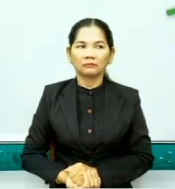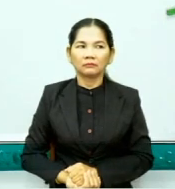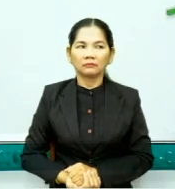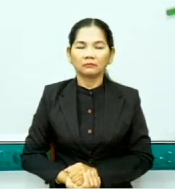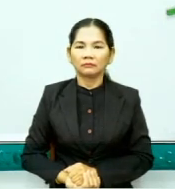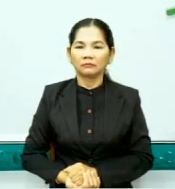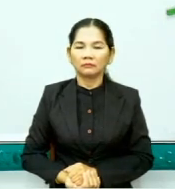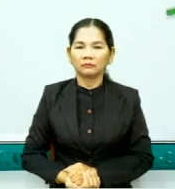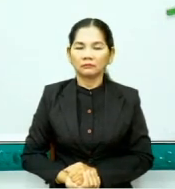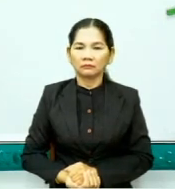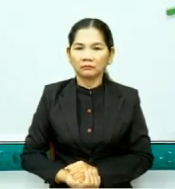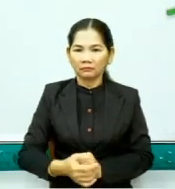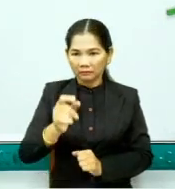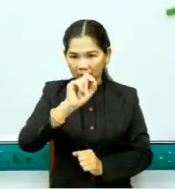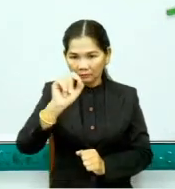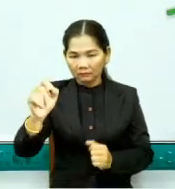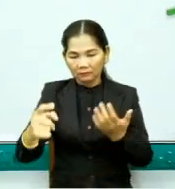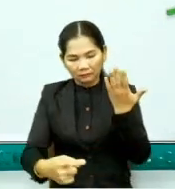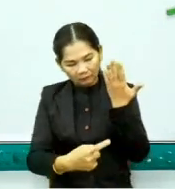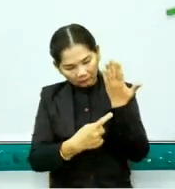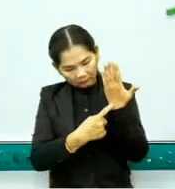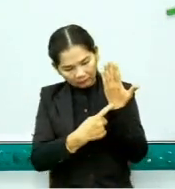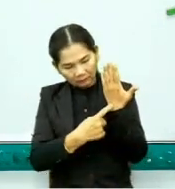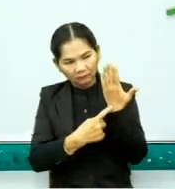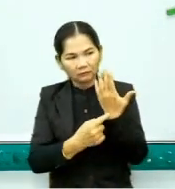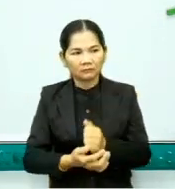จ้าก้นจะเซสัญญาคัน